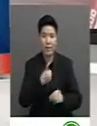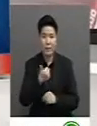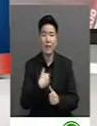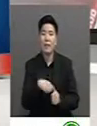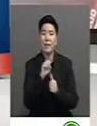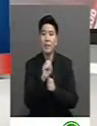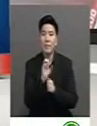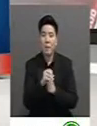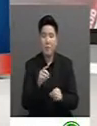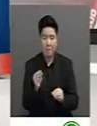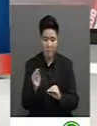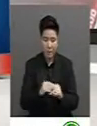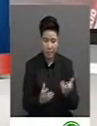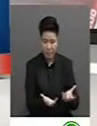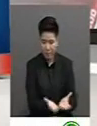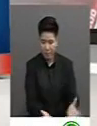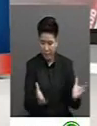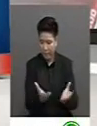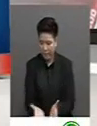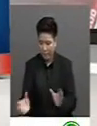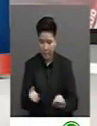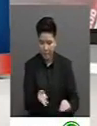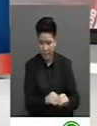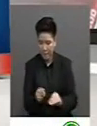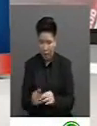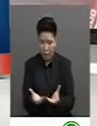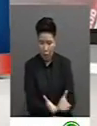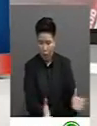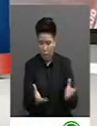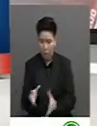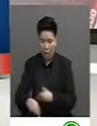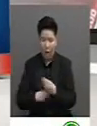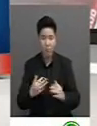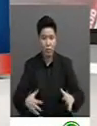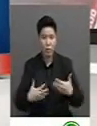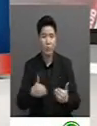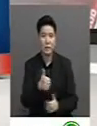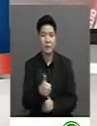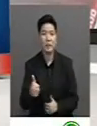าแนะนำคุณลุงพักเพิ่มเตาอีกสักเตานึงค่ะจะได้เพิ่มเรื่องของผลิตภัณฑ์สินค้าขายดีขึ้นไปอีกนะคะคุณลุงพักค่ะ